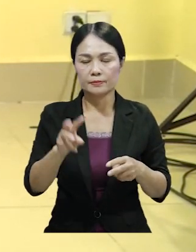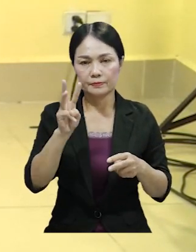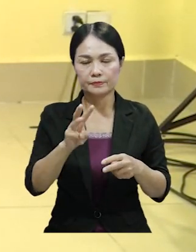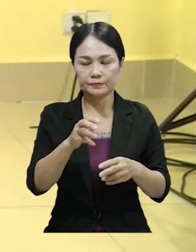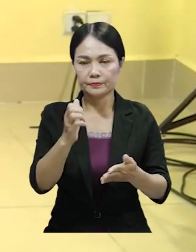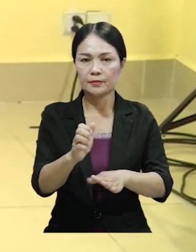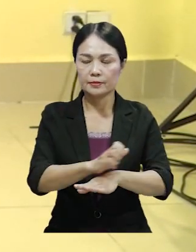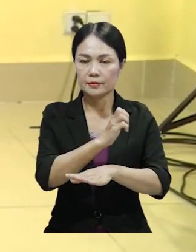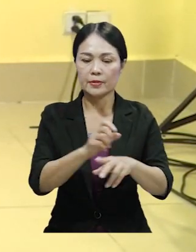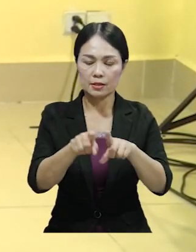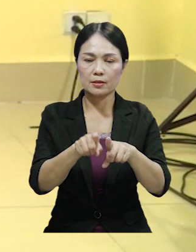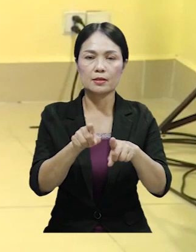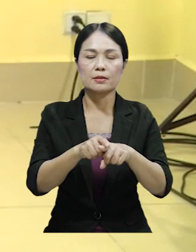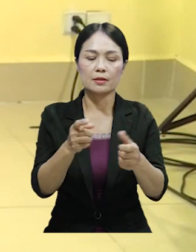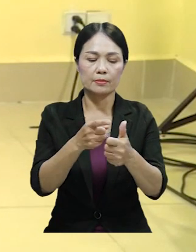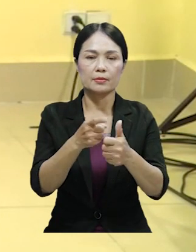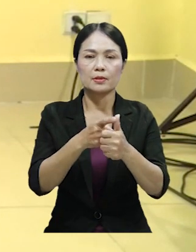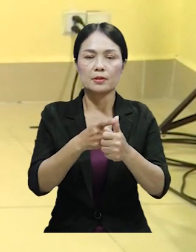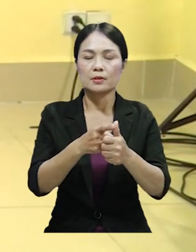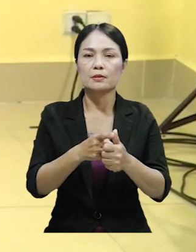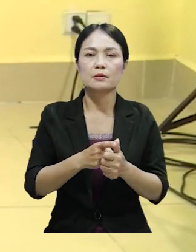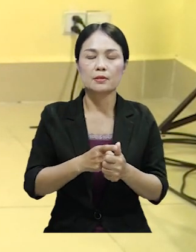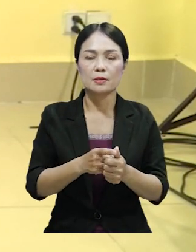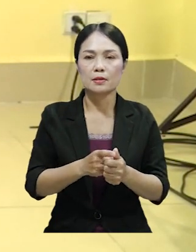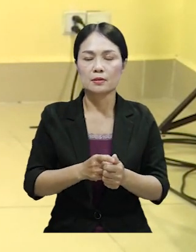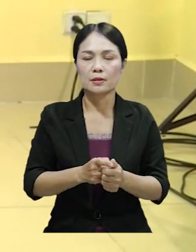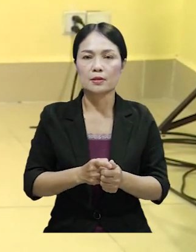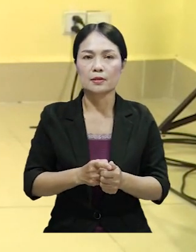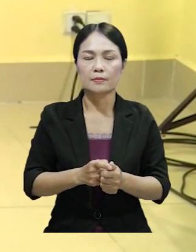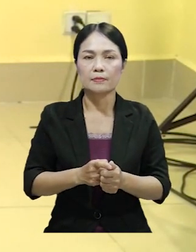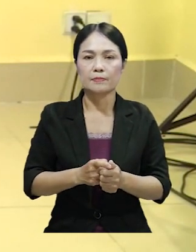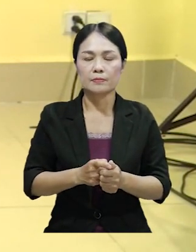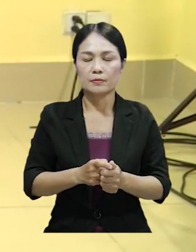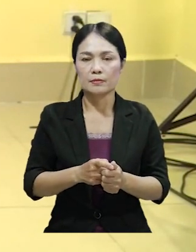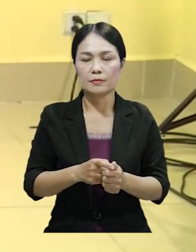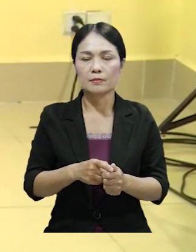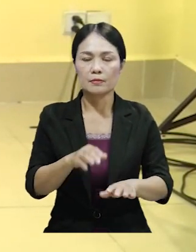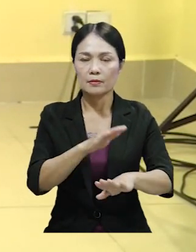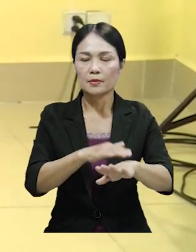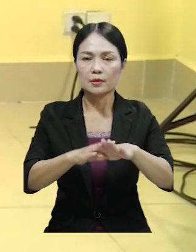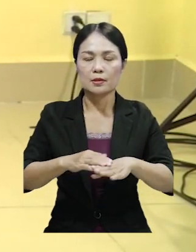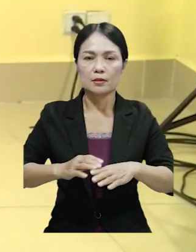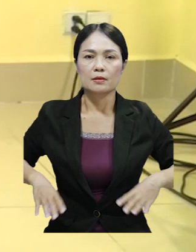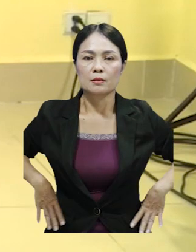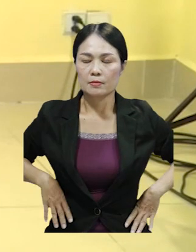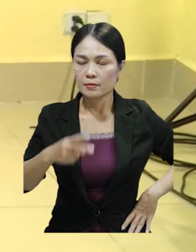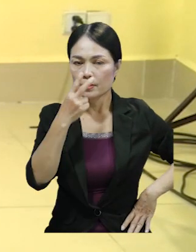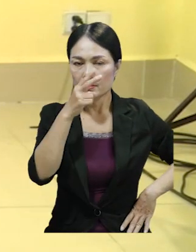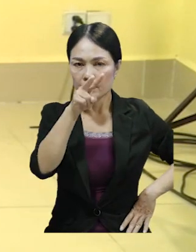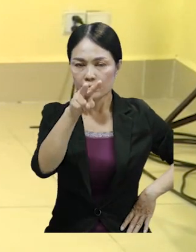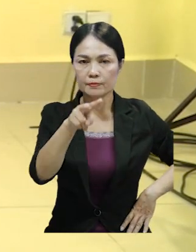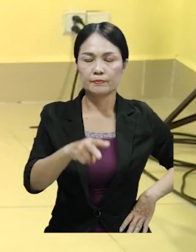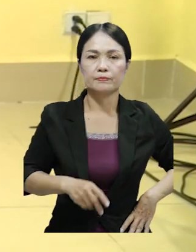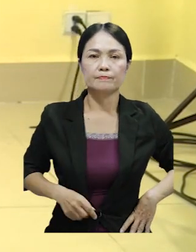3ចង្វាក់ដូចគ្នាកូនណាដំបូងគឺការត្រៀមនេះគឺដៃទាំង2ច្រត់ចង្កេះ ើកស្មាភ្នែកសម្លឹងទៅមុខអញ្ចឹ